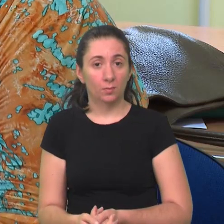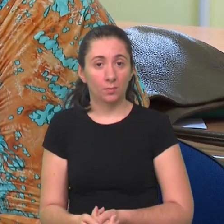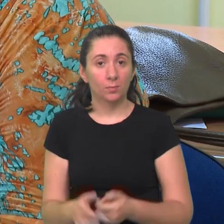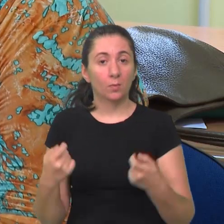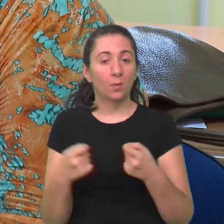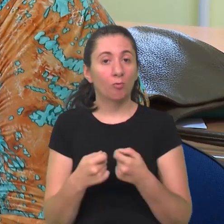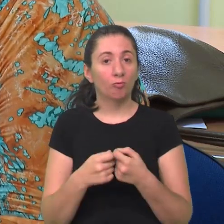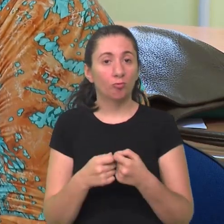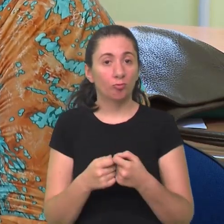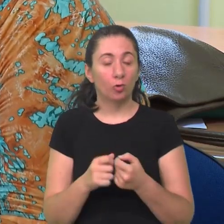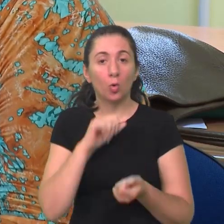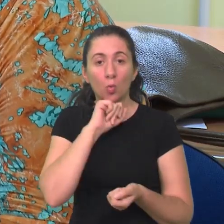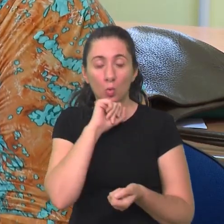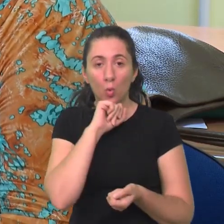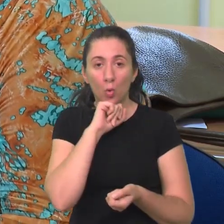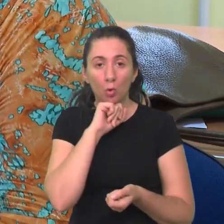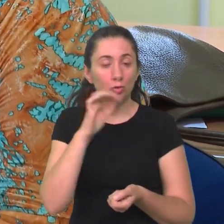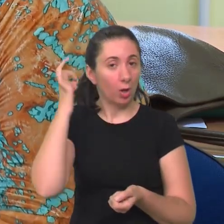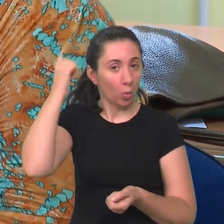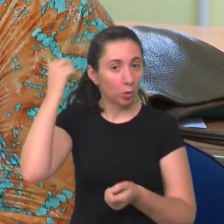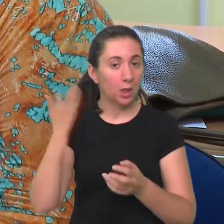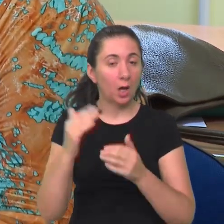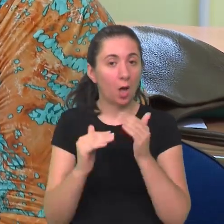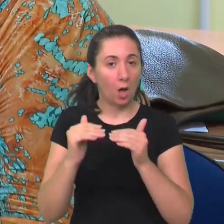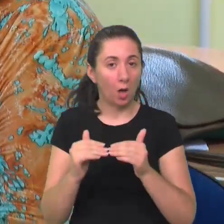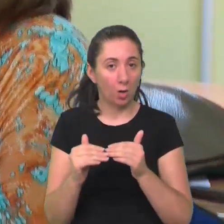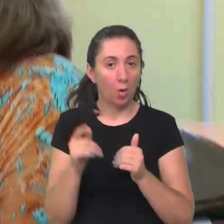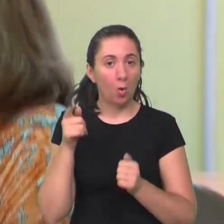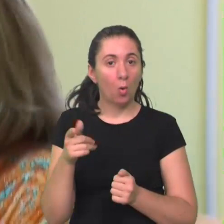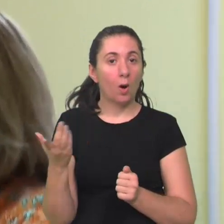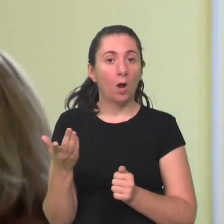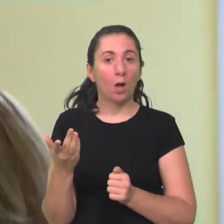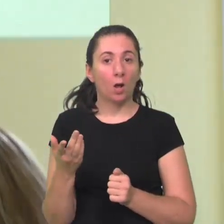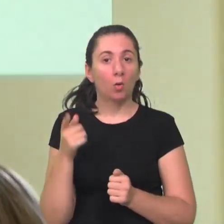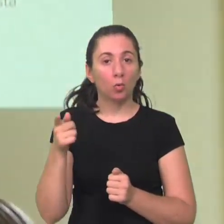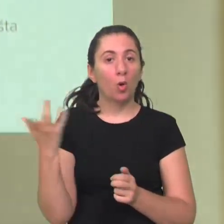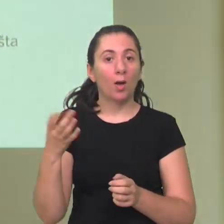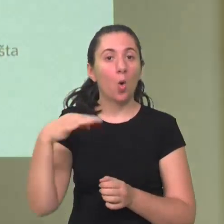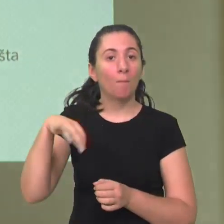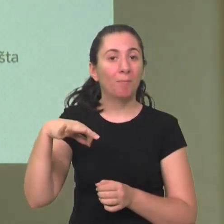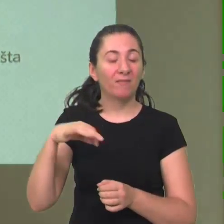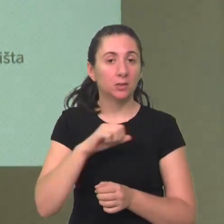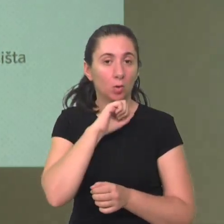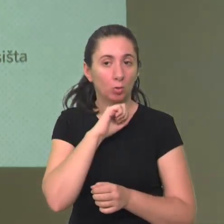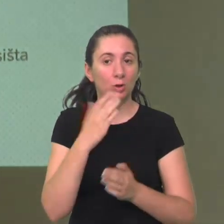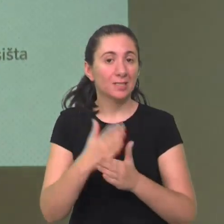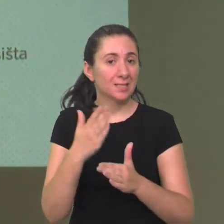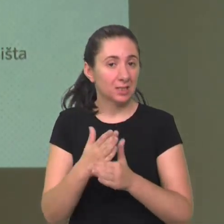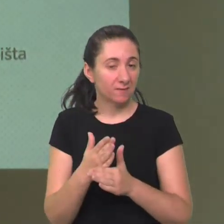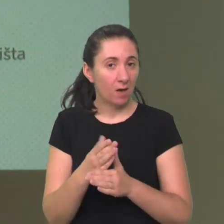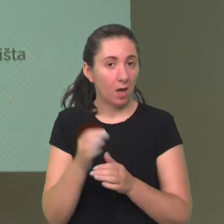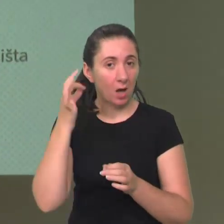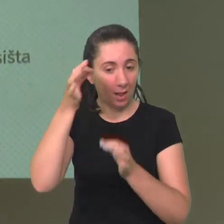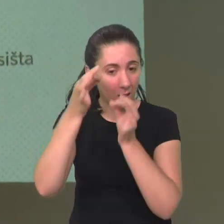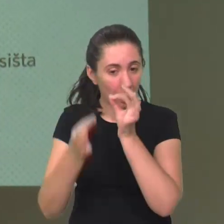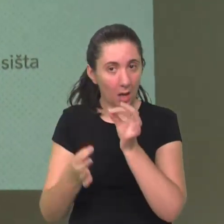Što se tiče same građe kože, kose, ona je privjesak kože. I svaka vlas ima dva